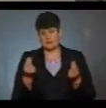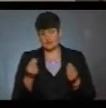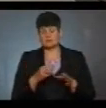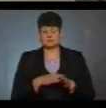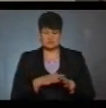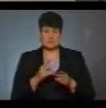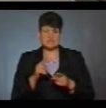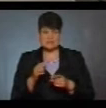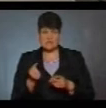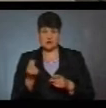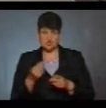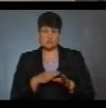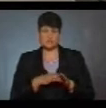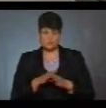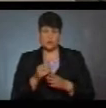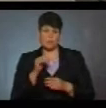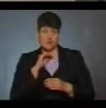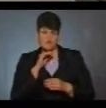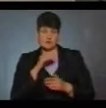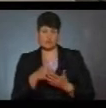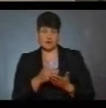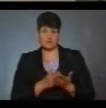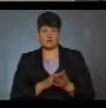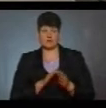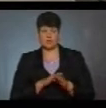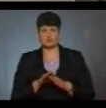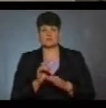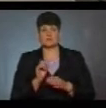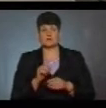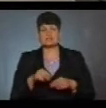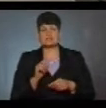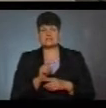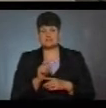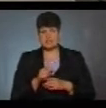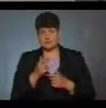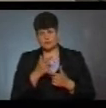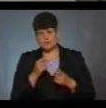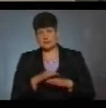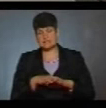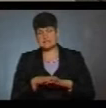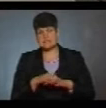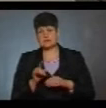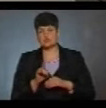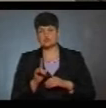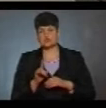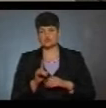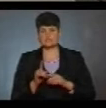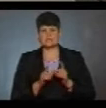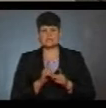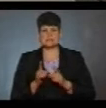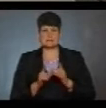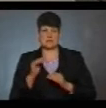виконуємо професійно і якісно поставлені завдання інформувати населення щодо зміни